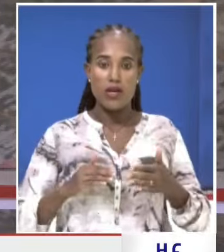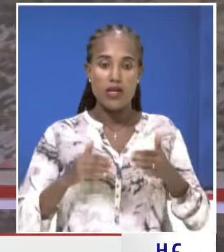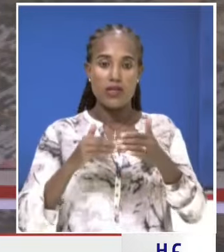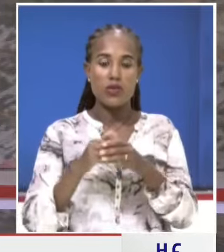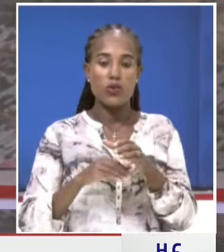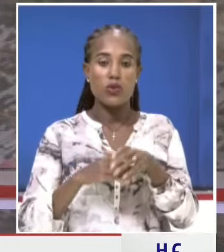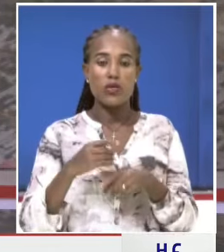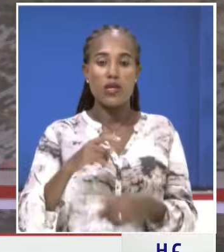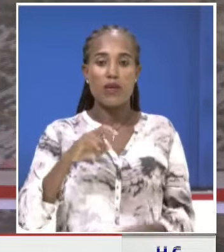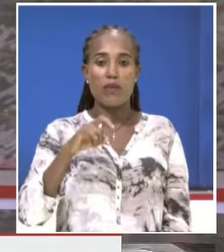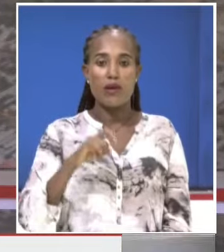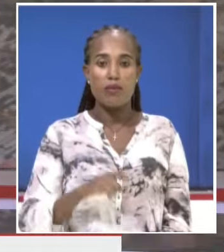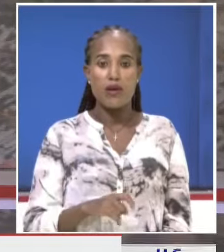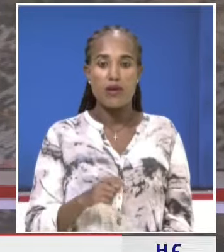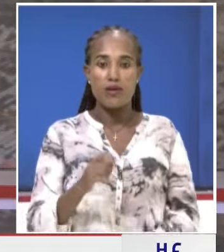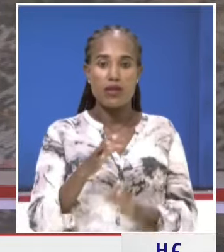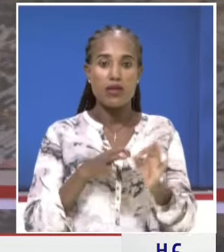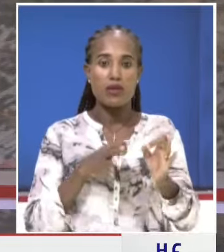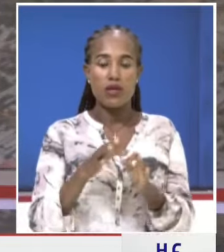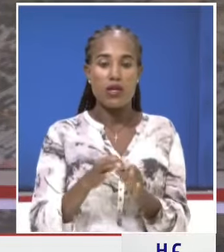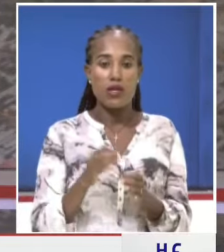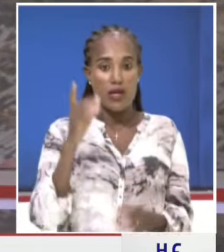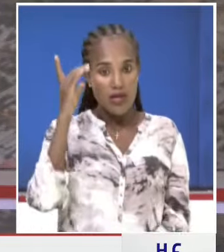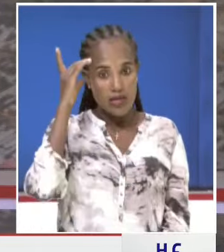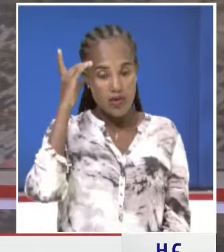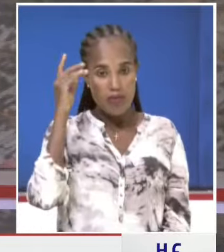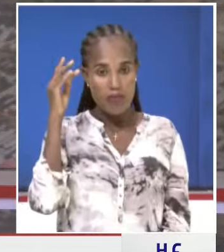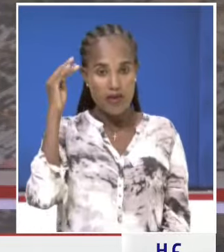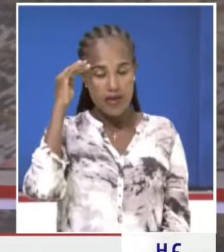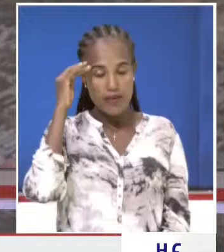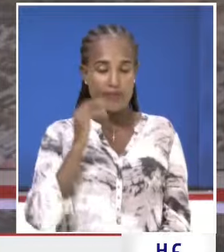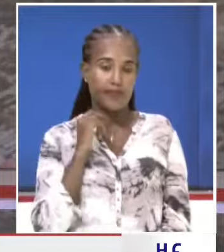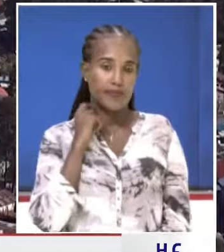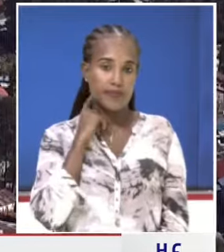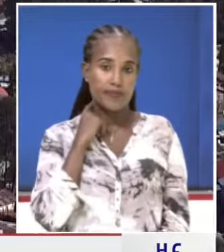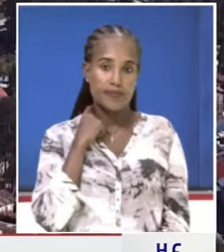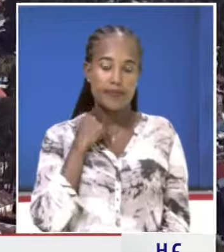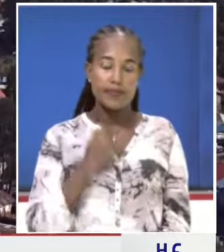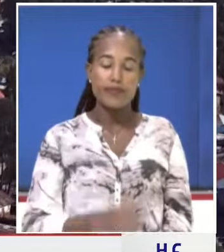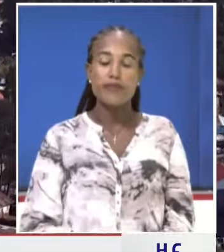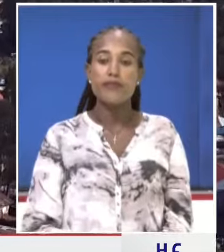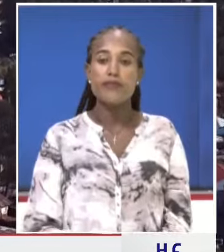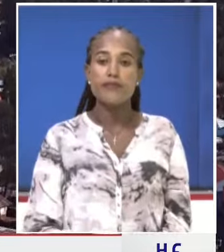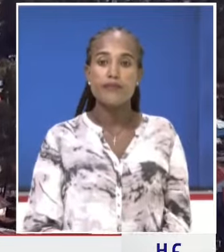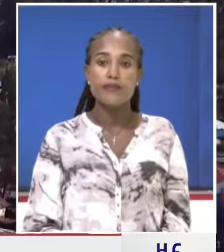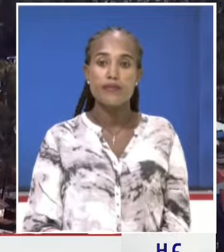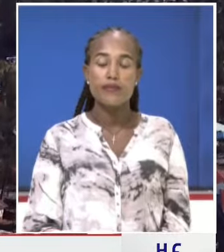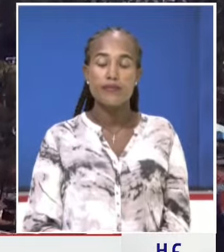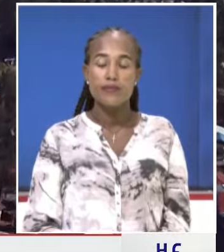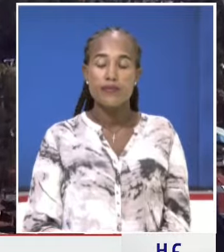የድርሻቸው ሊወጣ እንደሚገባም ተገልጿል። ካሳሁን መንጌ በትንታኔ ይነግረናል።